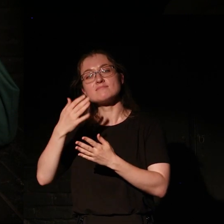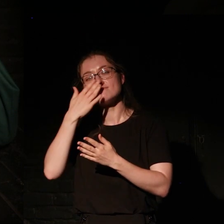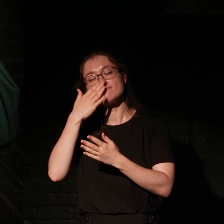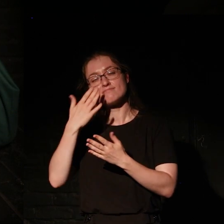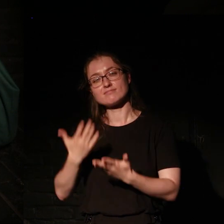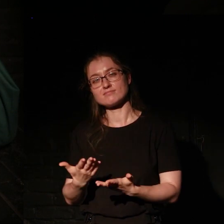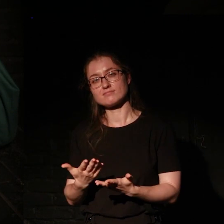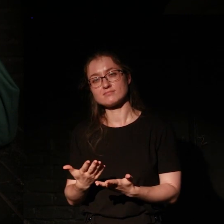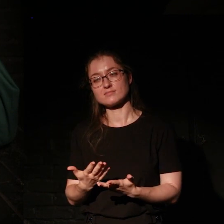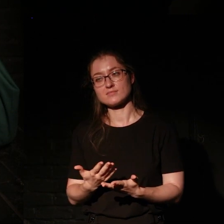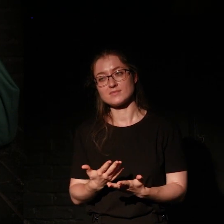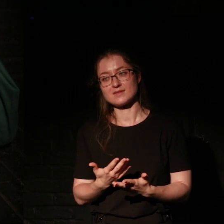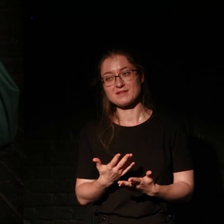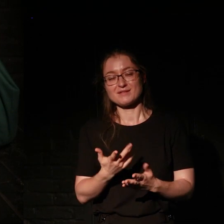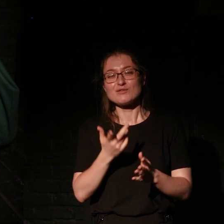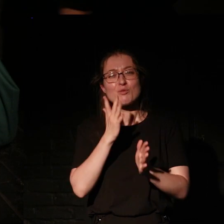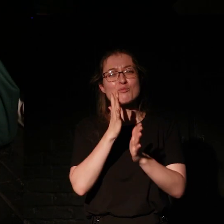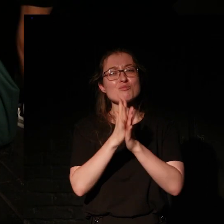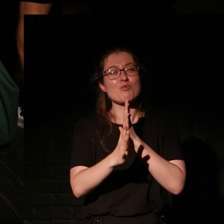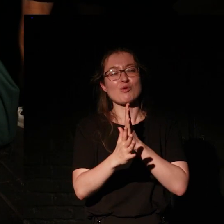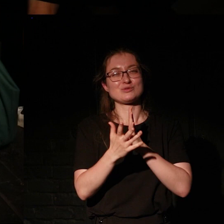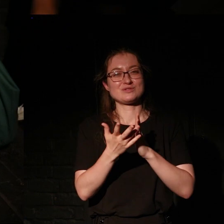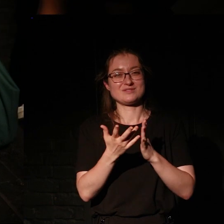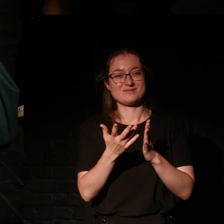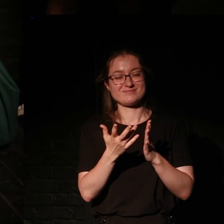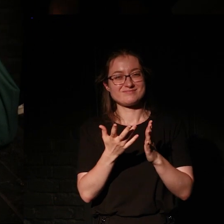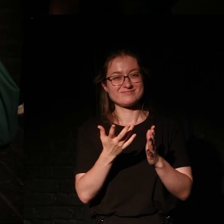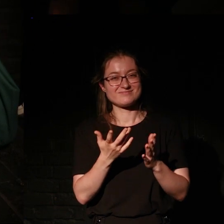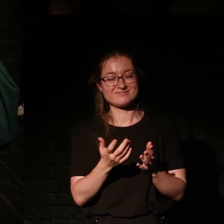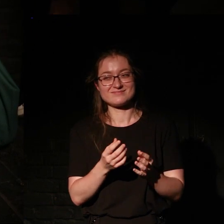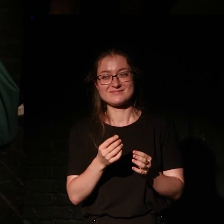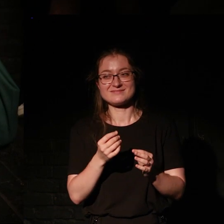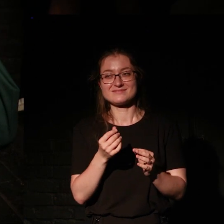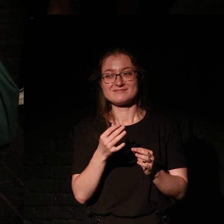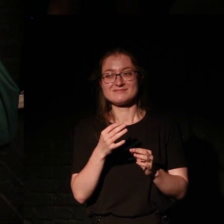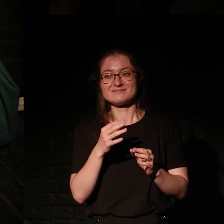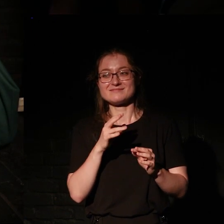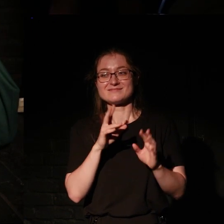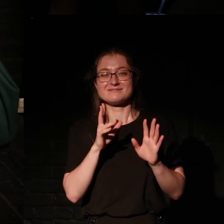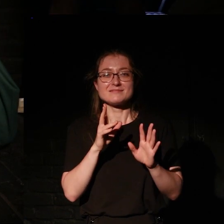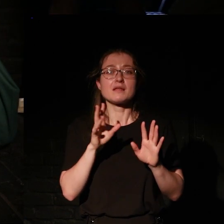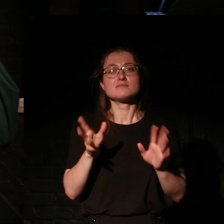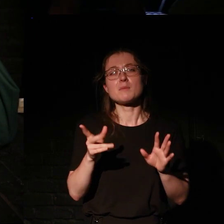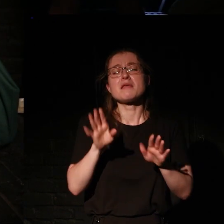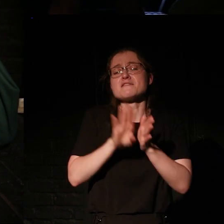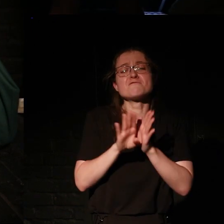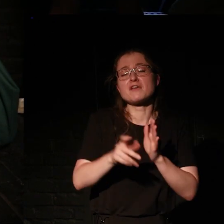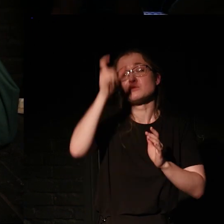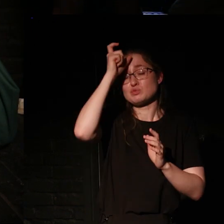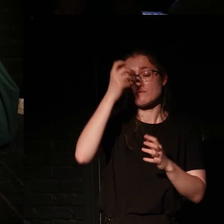proste. W znaczeniu potocznym mową najlepiej. Przeciętny człowiek sobie chce poczytać w miarę, żeby